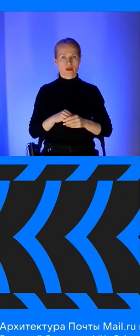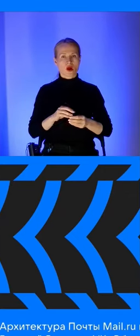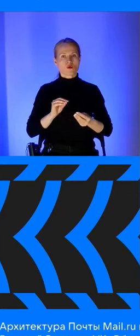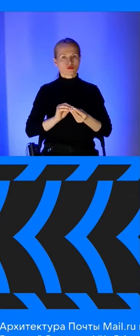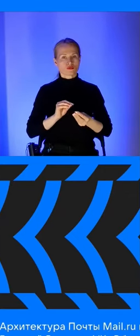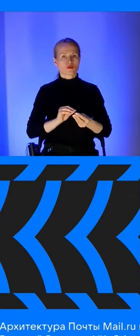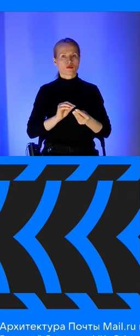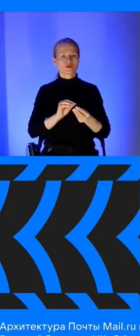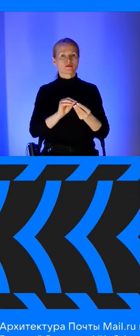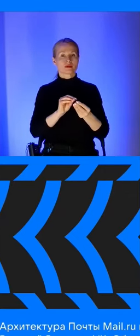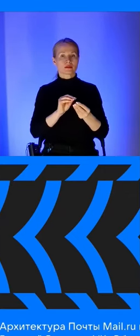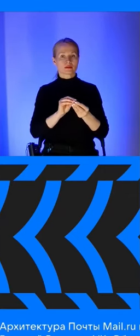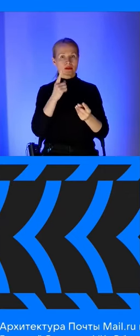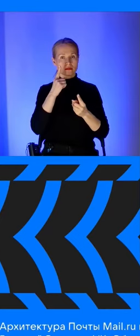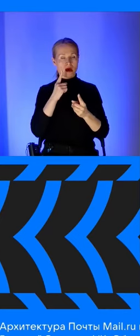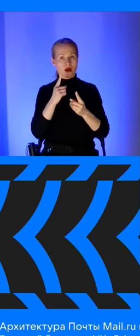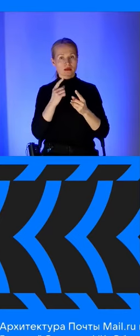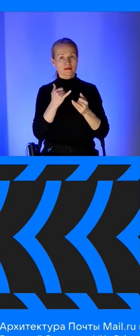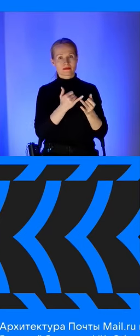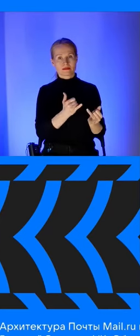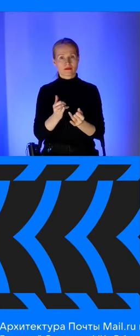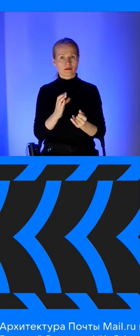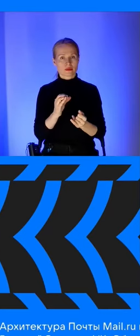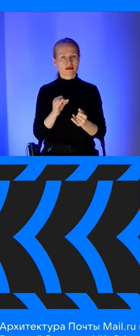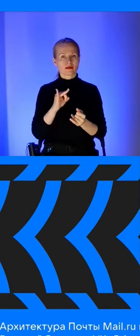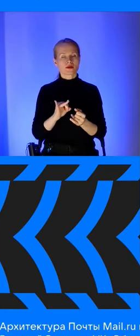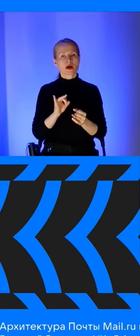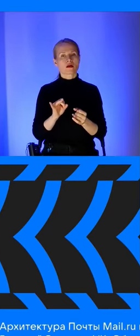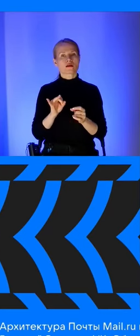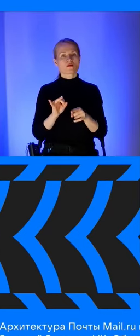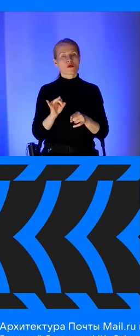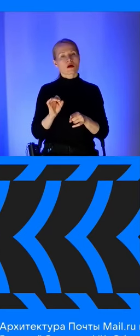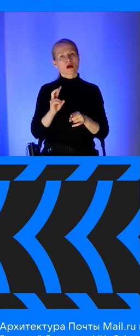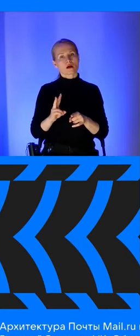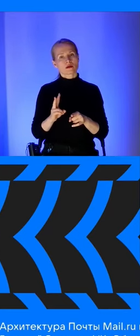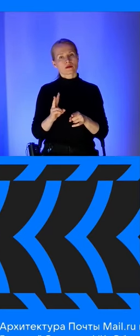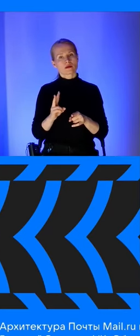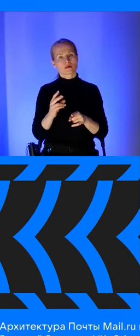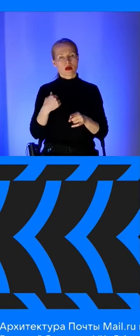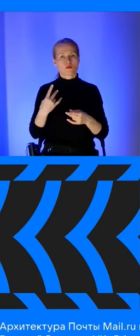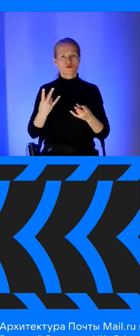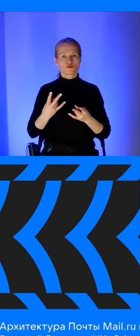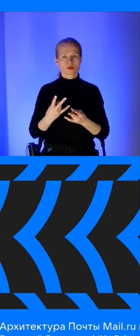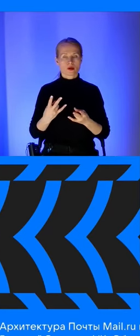отказоустойчивость данных этого сервиса и также каким-либо образом определять, каким образом нам